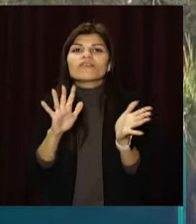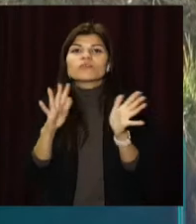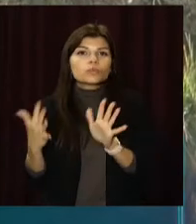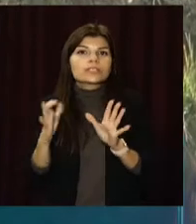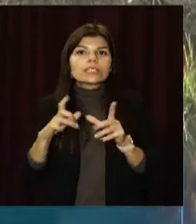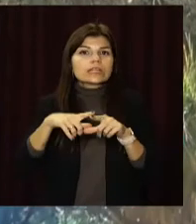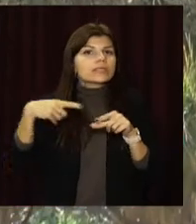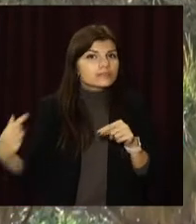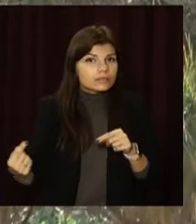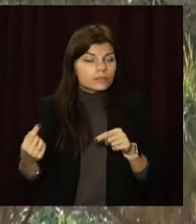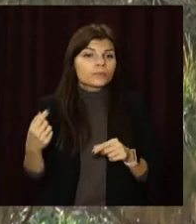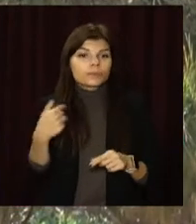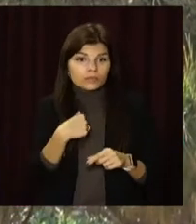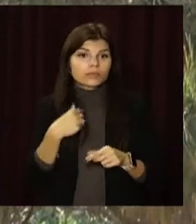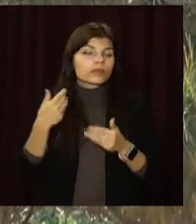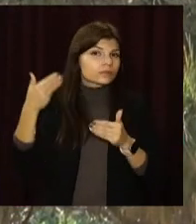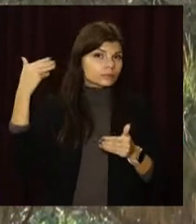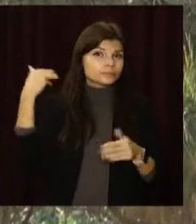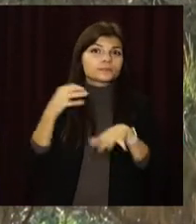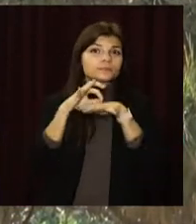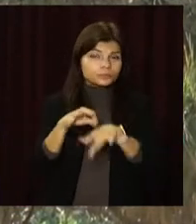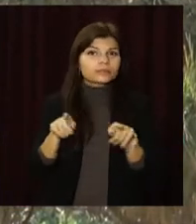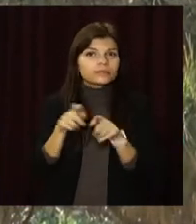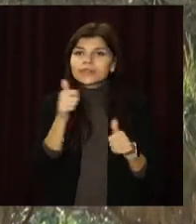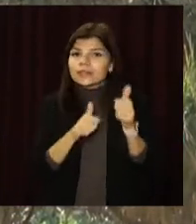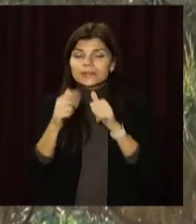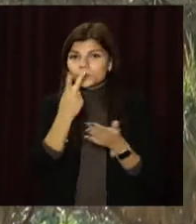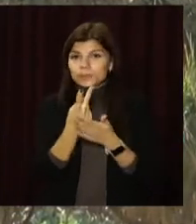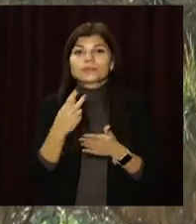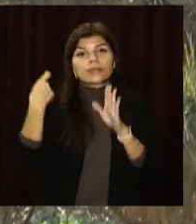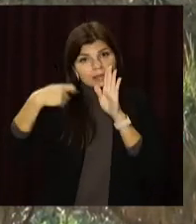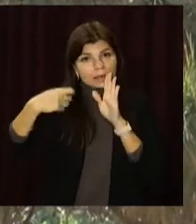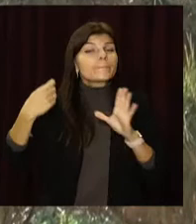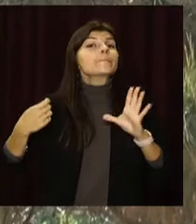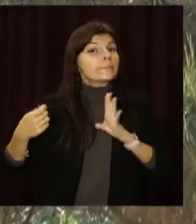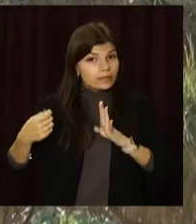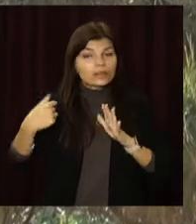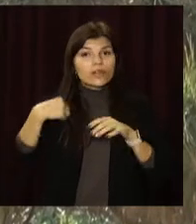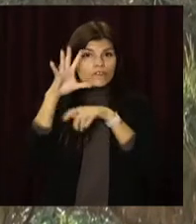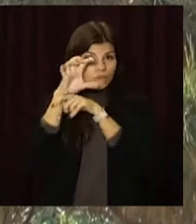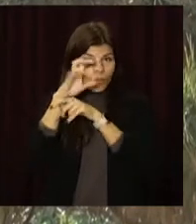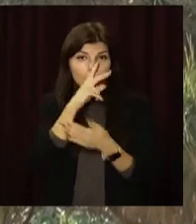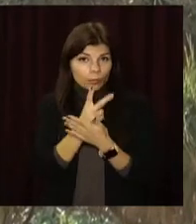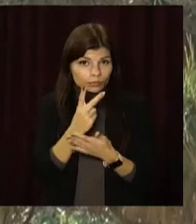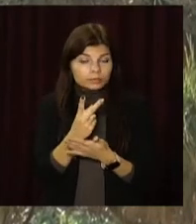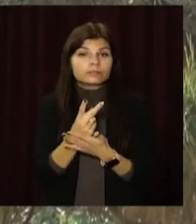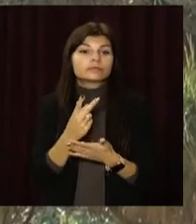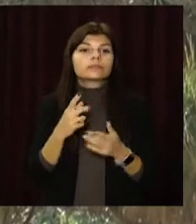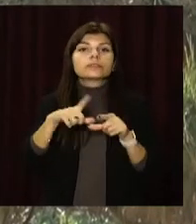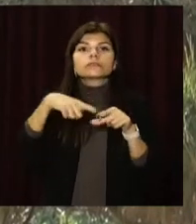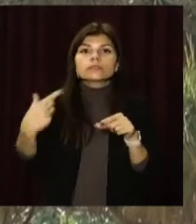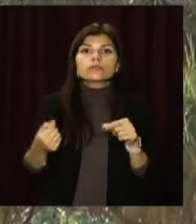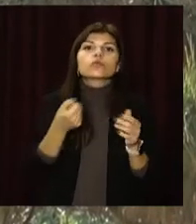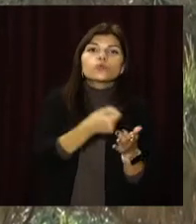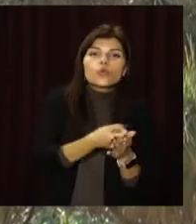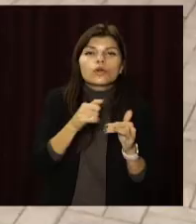відбувається з листями. Я, до речі, раніше проводив такі експерименти. Я знімав фото і показував стан листя